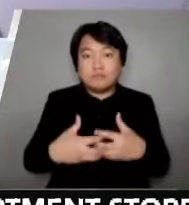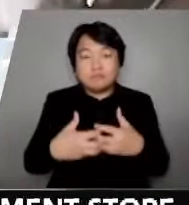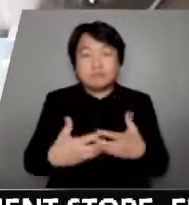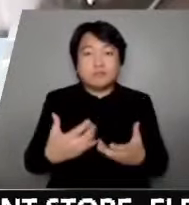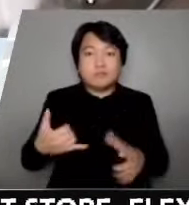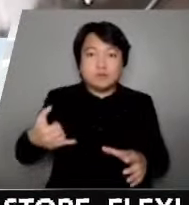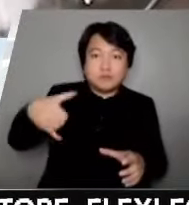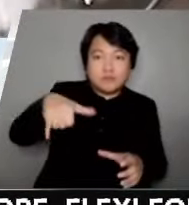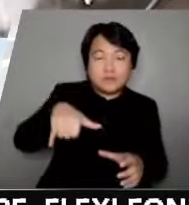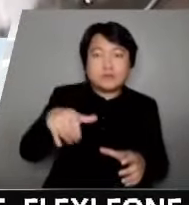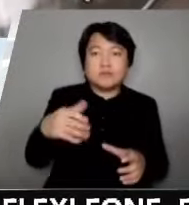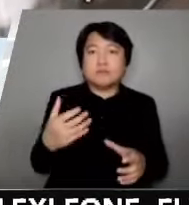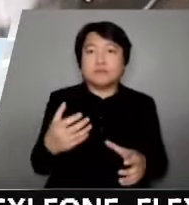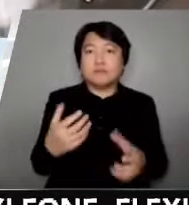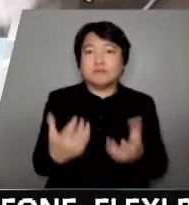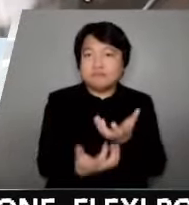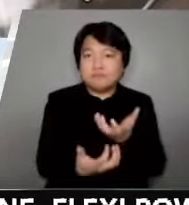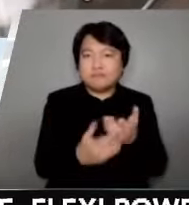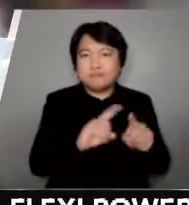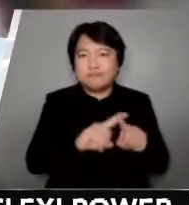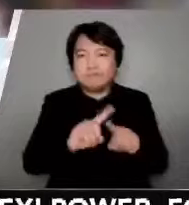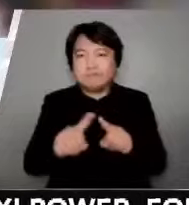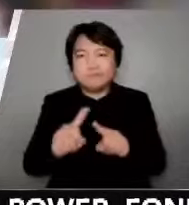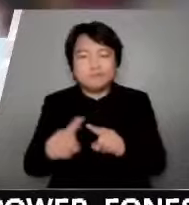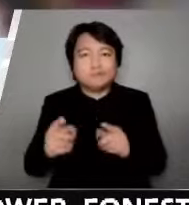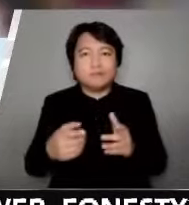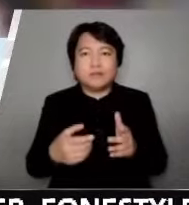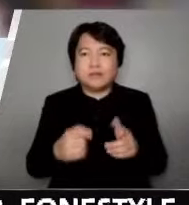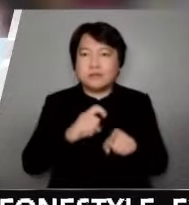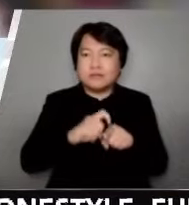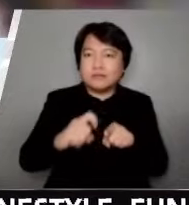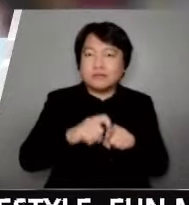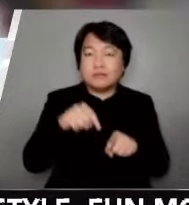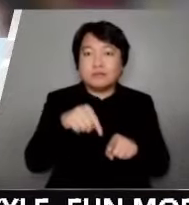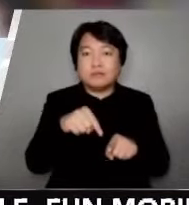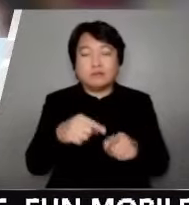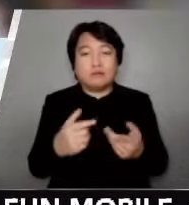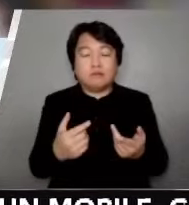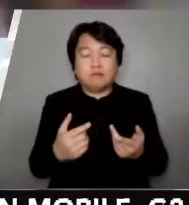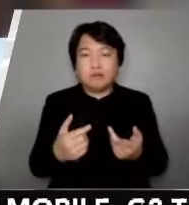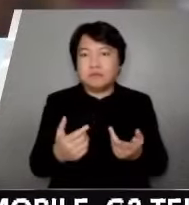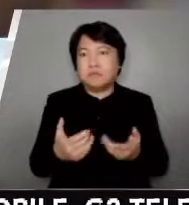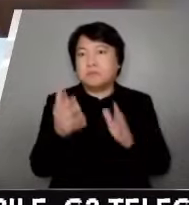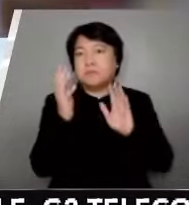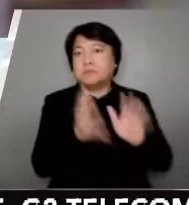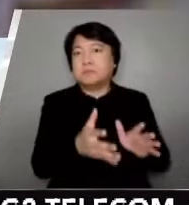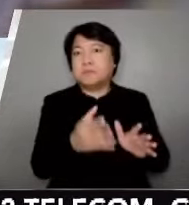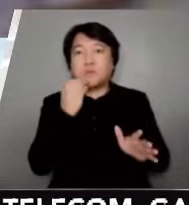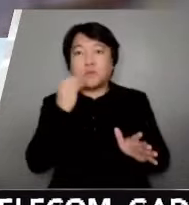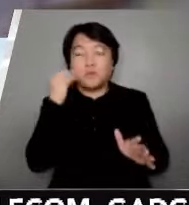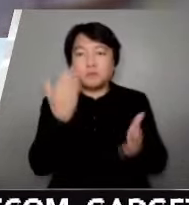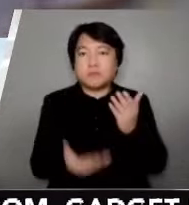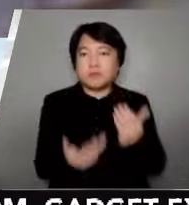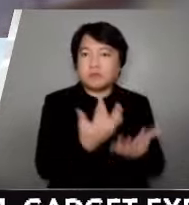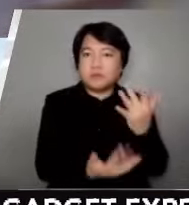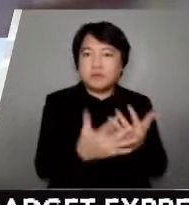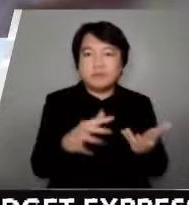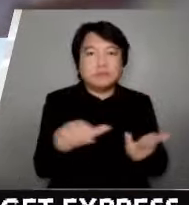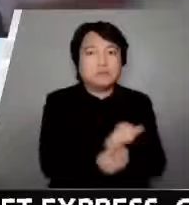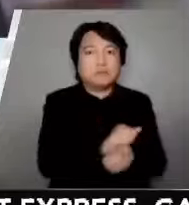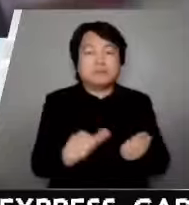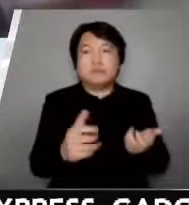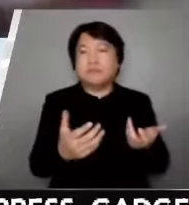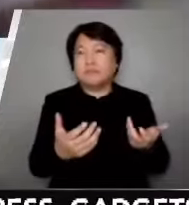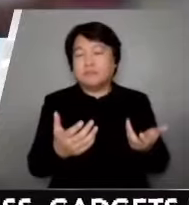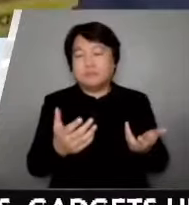mga panluto niyo at mga gamit niyo sa bahay hindi kayo nakakatiyak maiwan niyo baka sumabog bakas sunog baka pinsala sa buhay at ari-arian